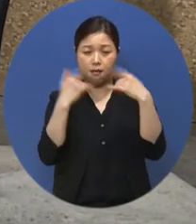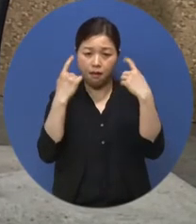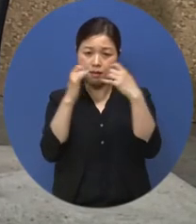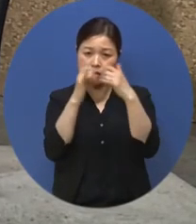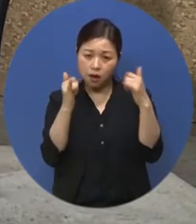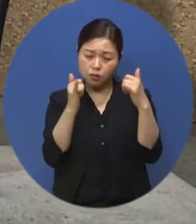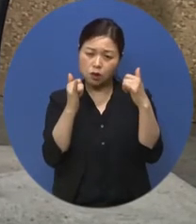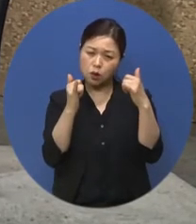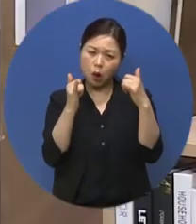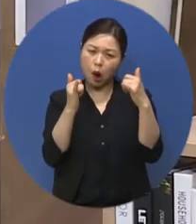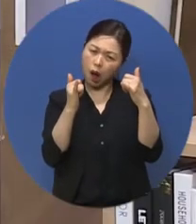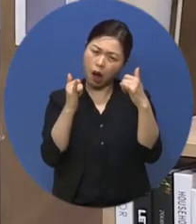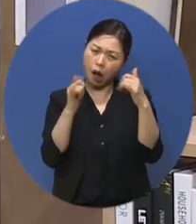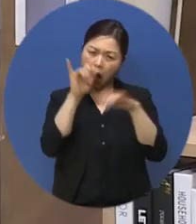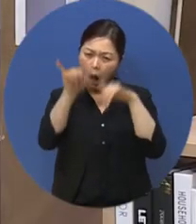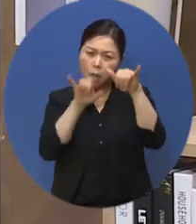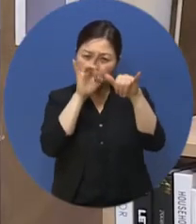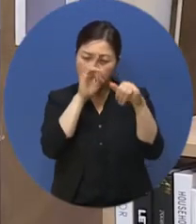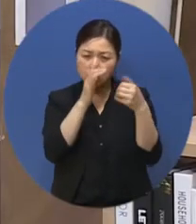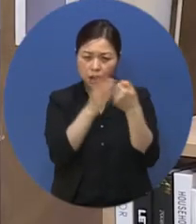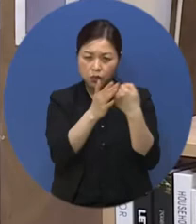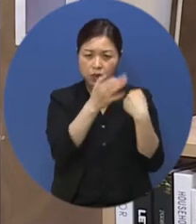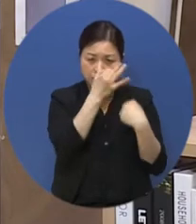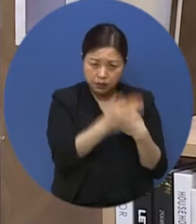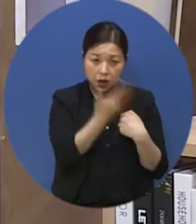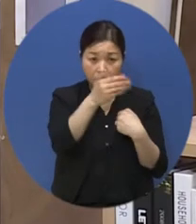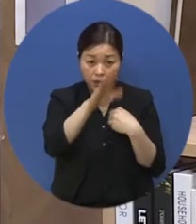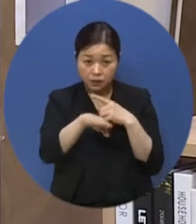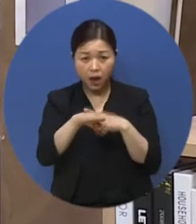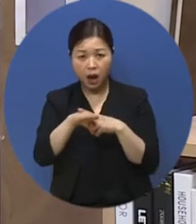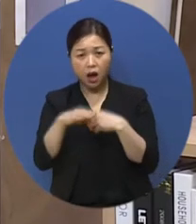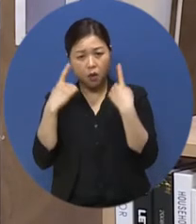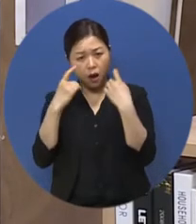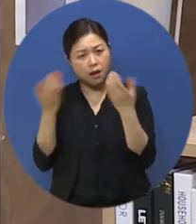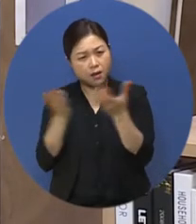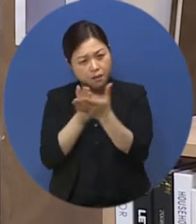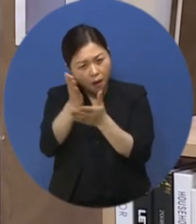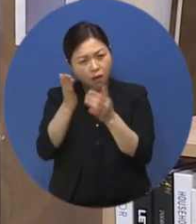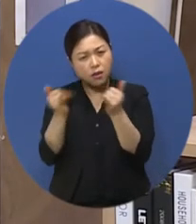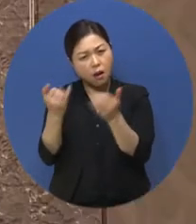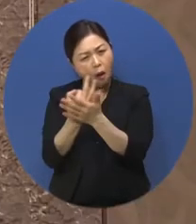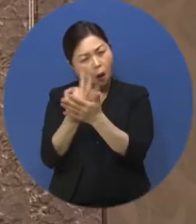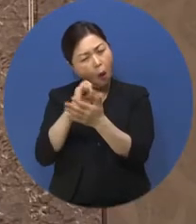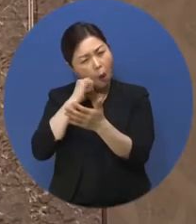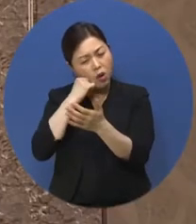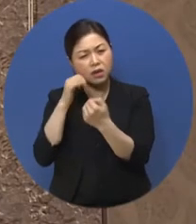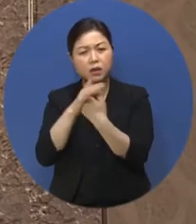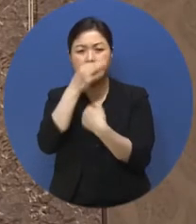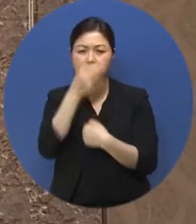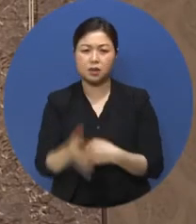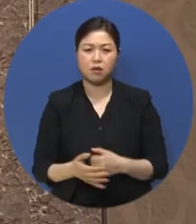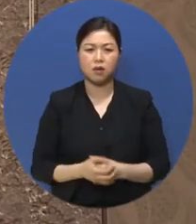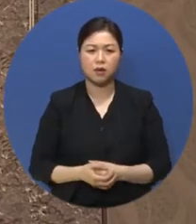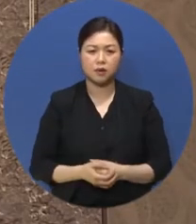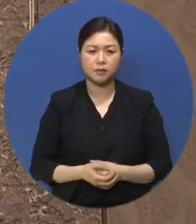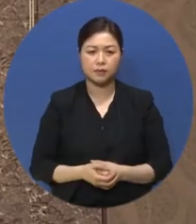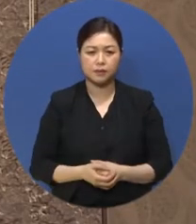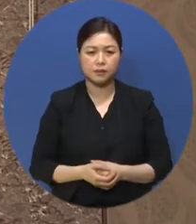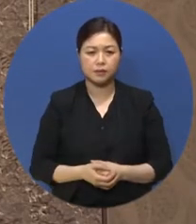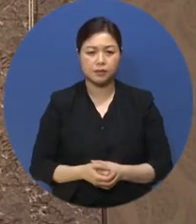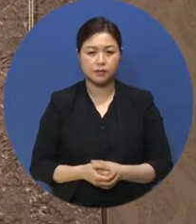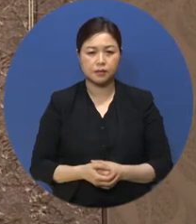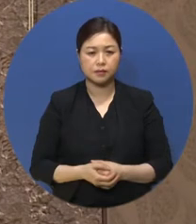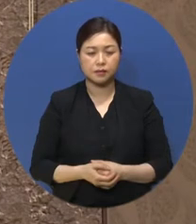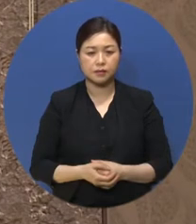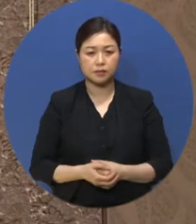힘든데 생계를 유지해야 되는 관광업 종사자분들은 정말 많이 힘들 힘들죠. 것 같거든요. 그러니까 큰